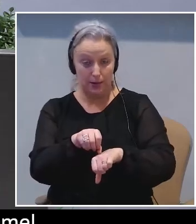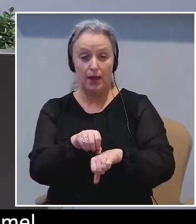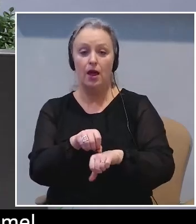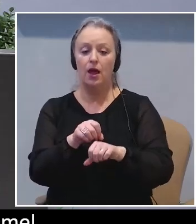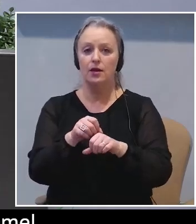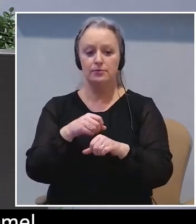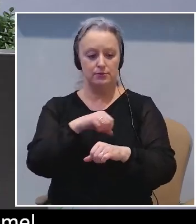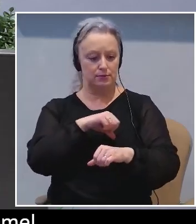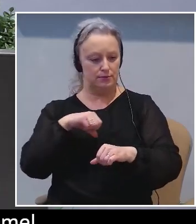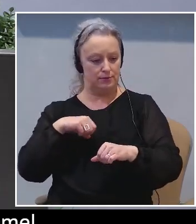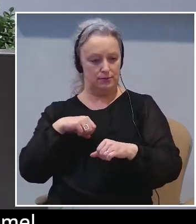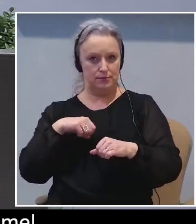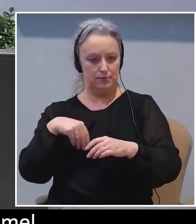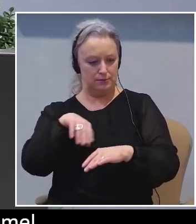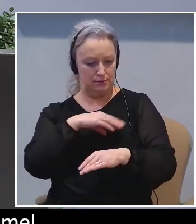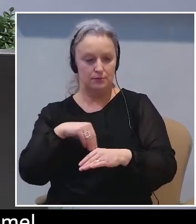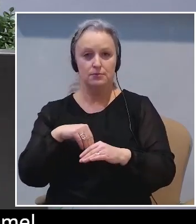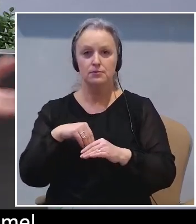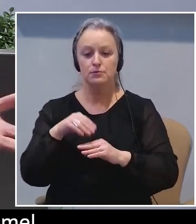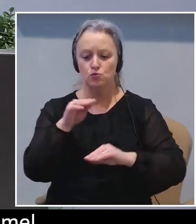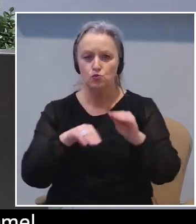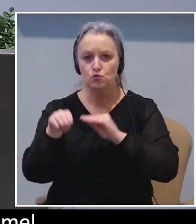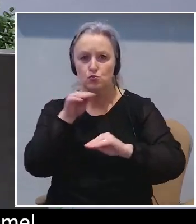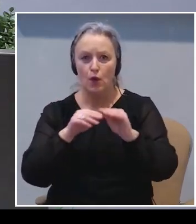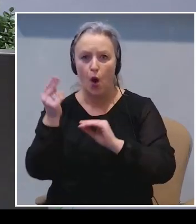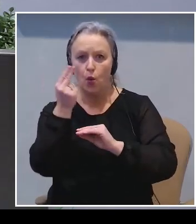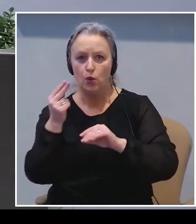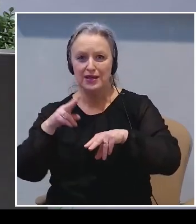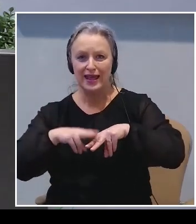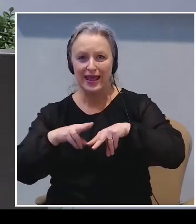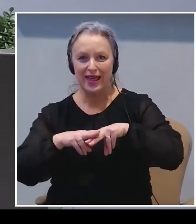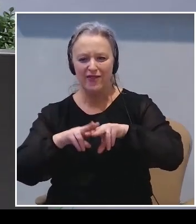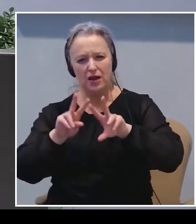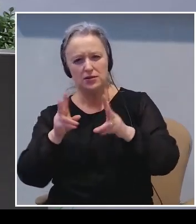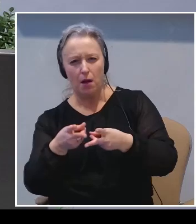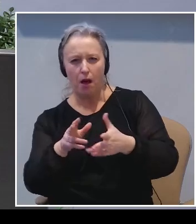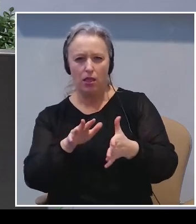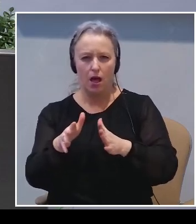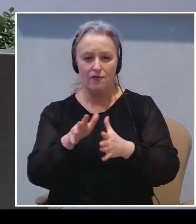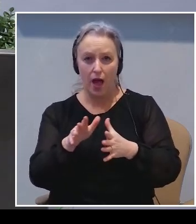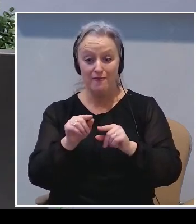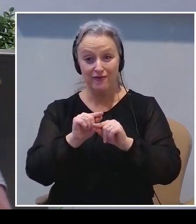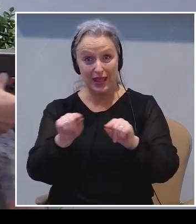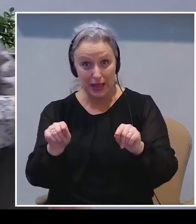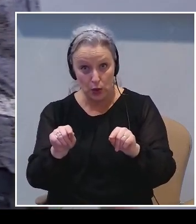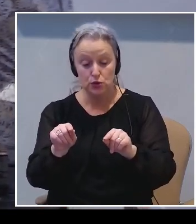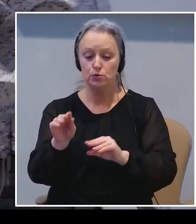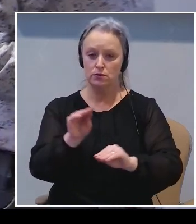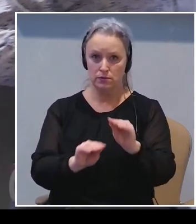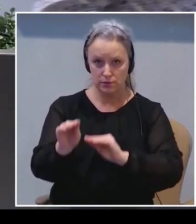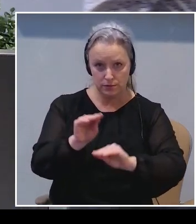töötasime välja kunstliku HIV sarnase viiruse,